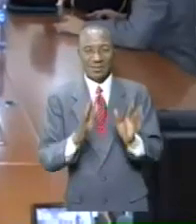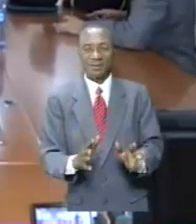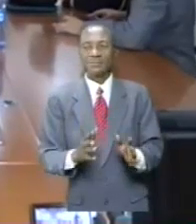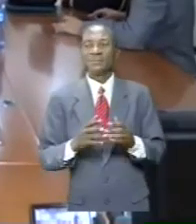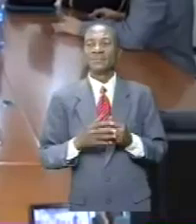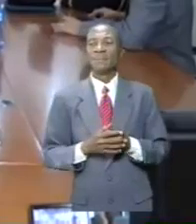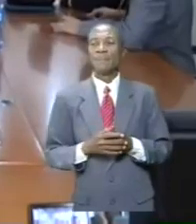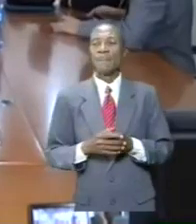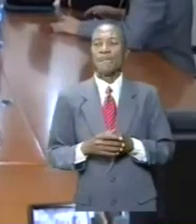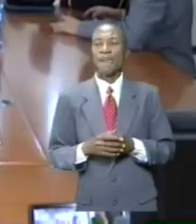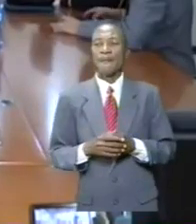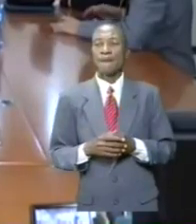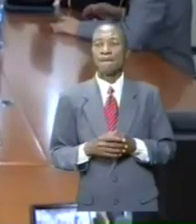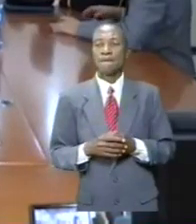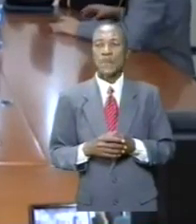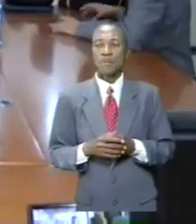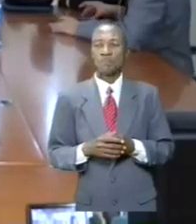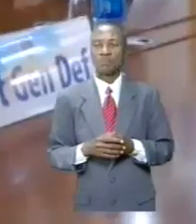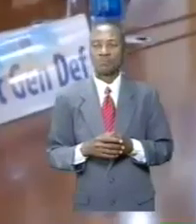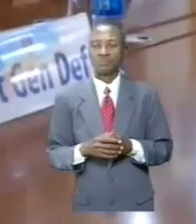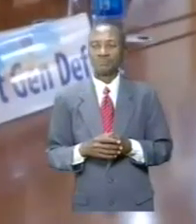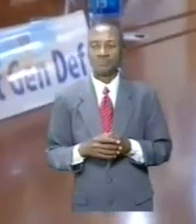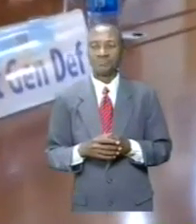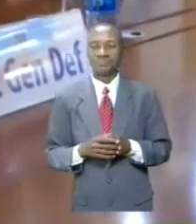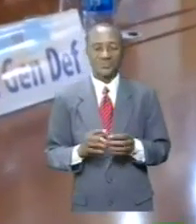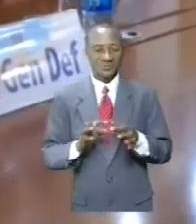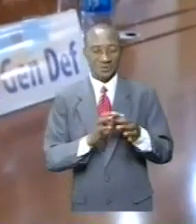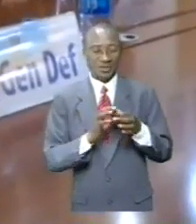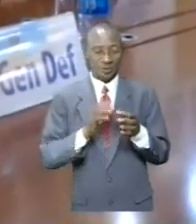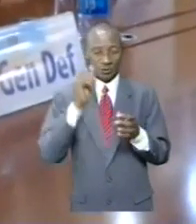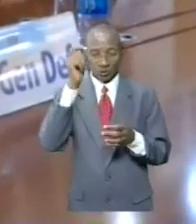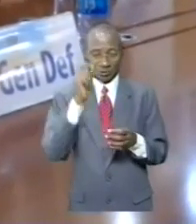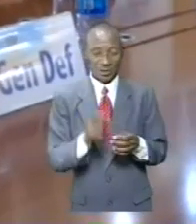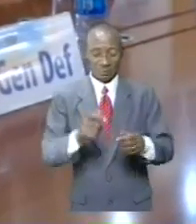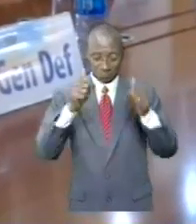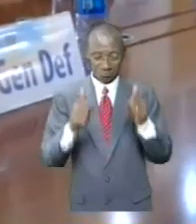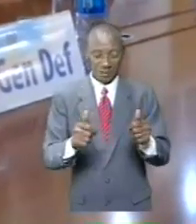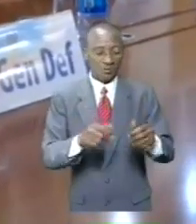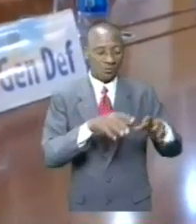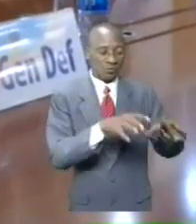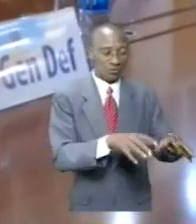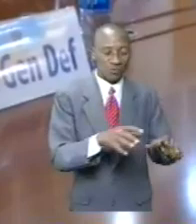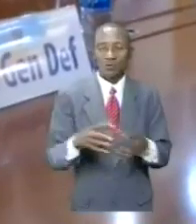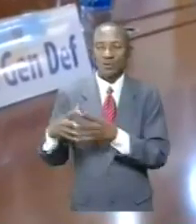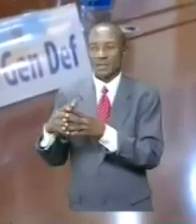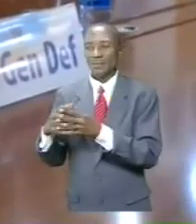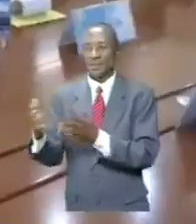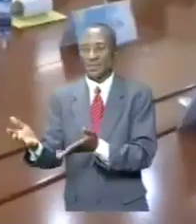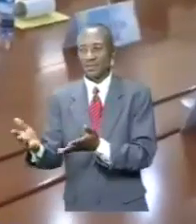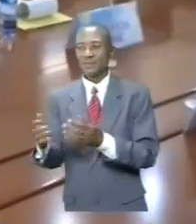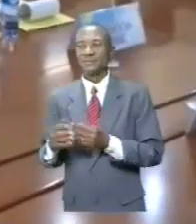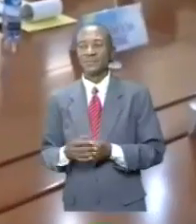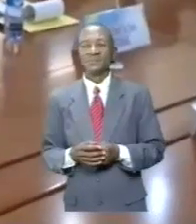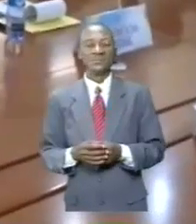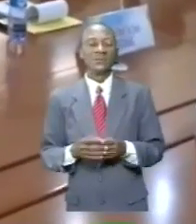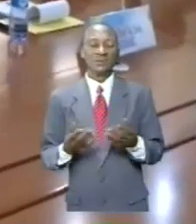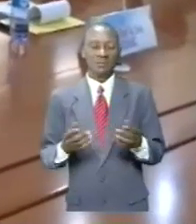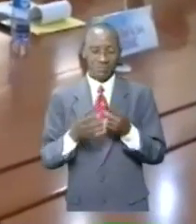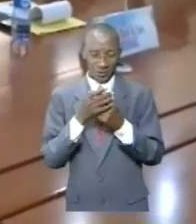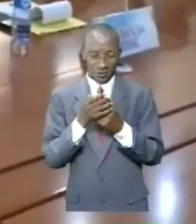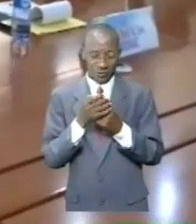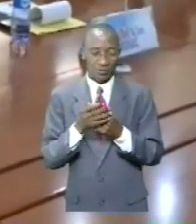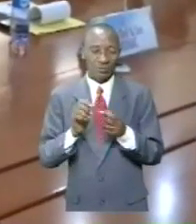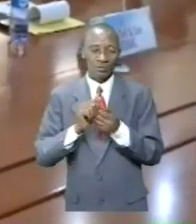La coopération militaire privilégiée entre la République démocratique du Congo et les États-Unis d'Amérique se fera bientôt la santé dans le domaine de la formation et